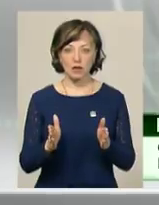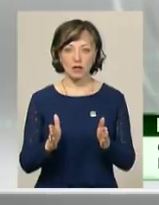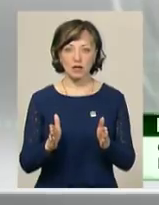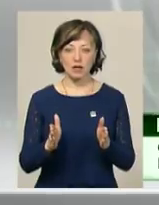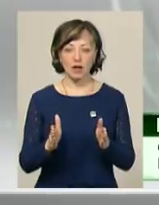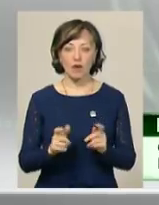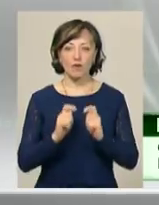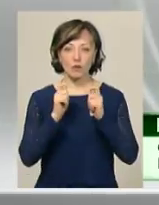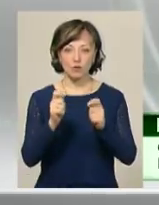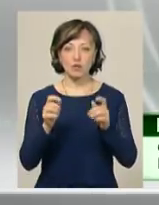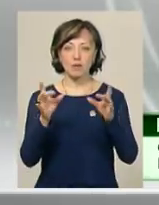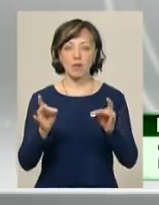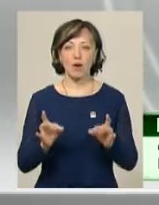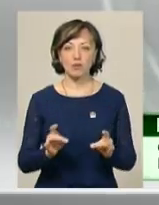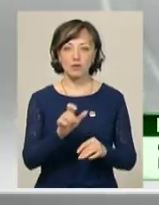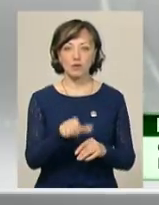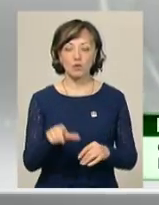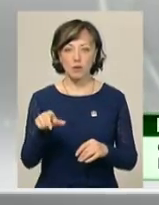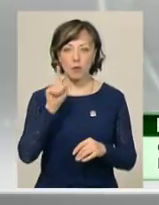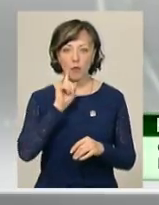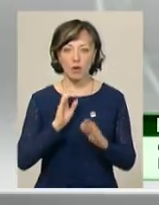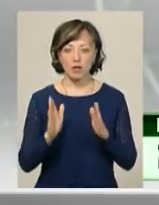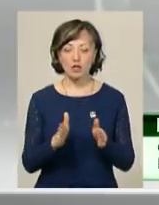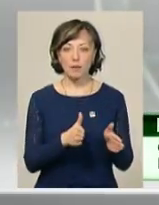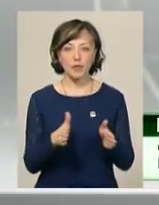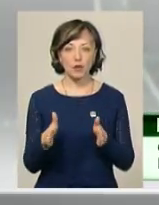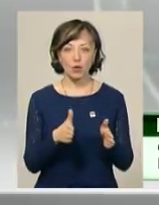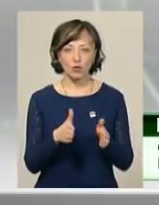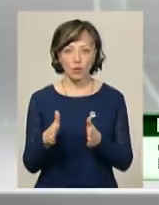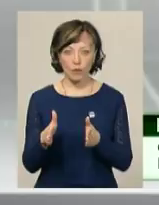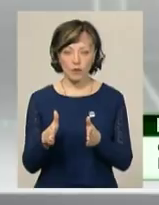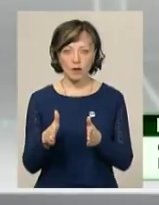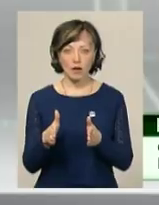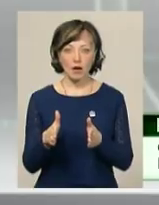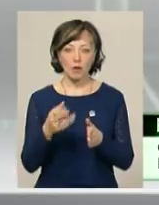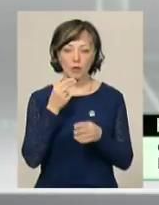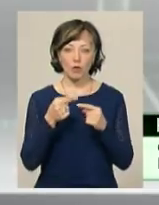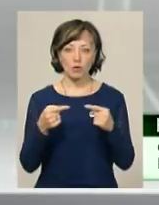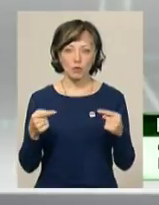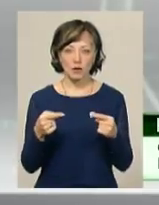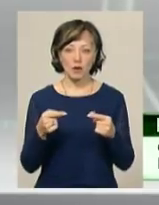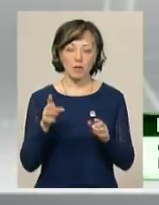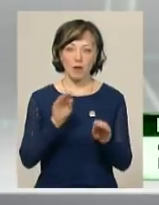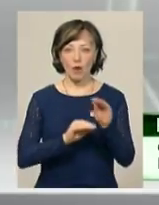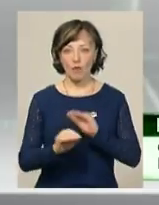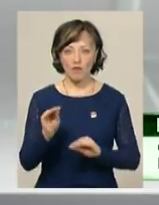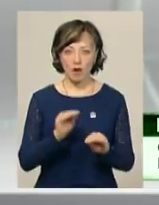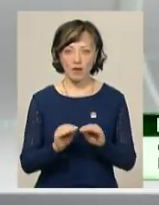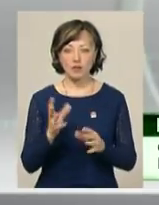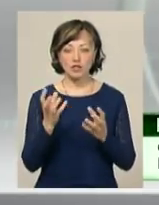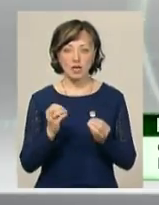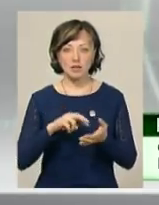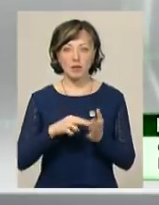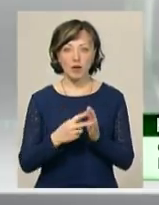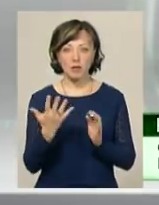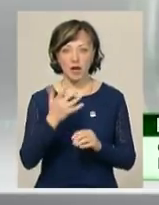зручення пакунків людям. Поки лише підготовка, збирання цих продуктів, їх пакування. Ще в нас заплановане на